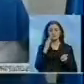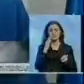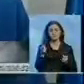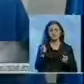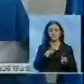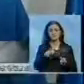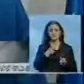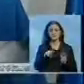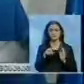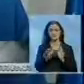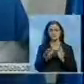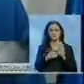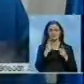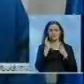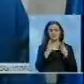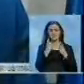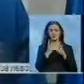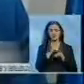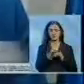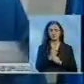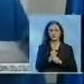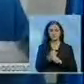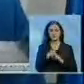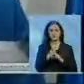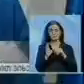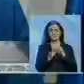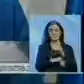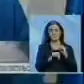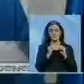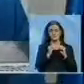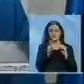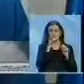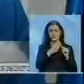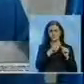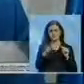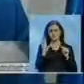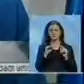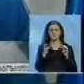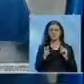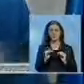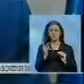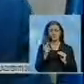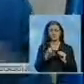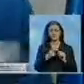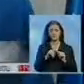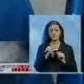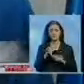სიკვდილიანობა 2018 წლის მონაცემებით შემცირებული არის, ბოლო 10 წლის განმავლობაში ყველაზე დაბალია, მაგრამ ეს